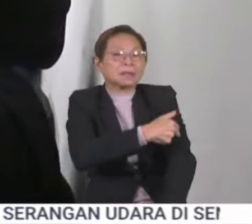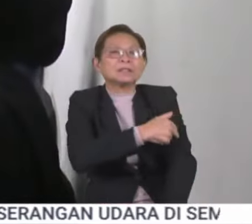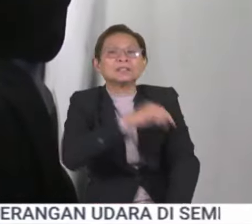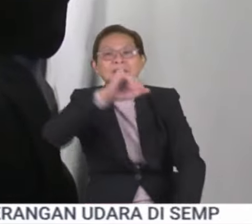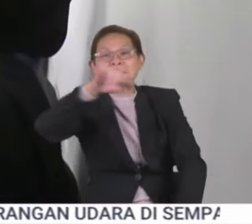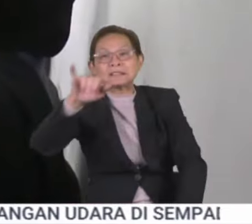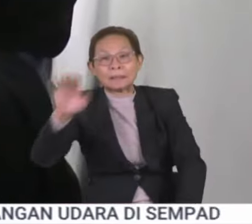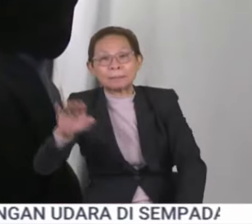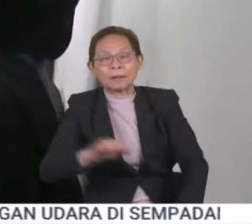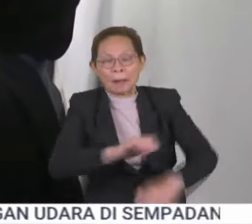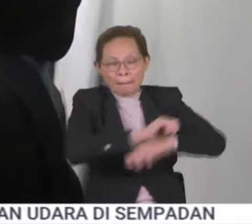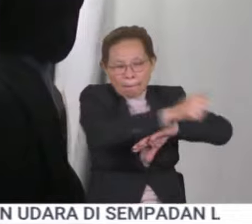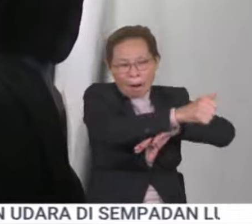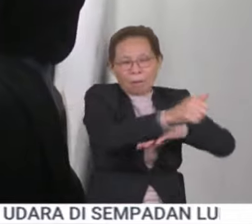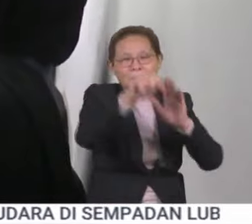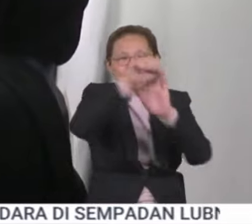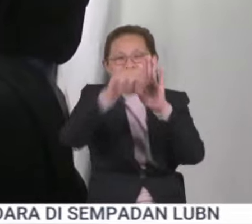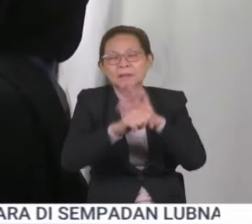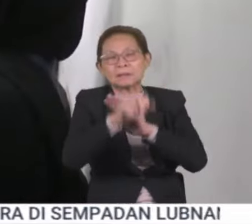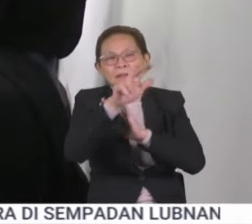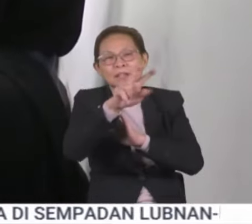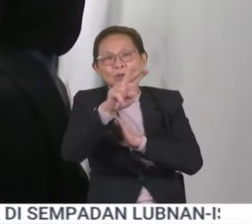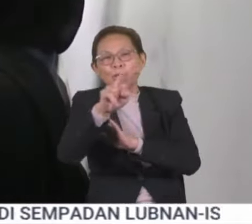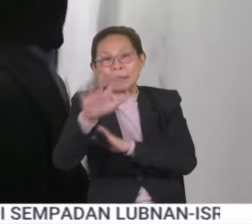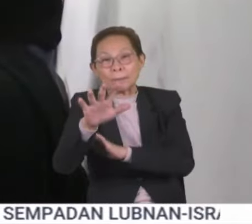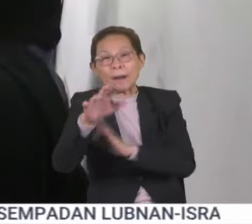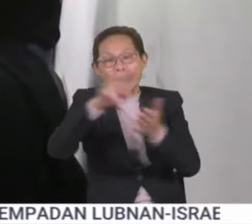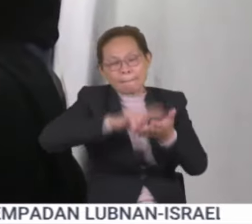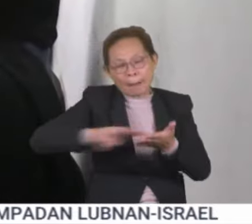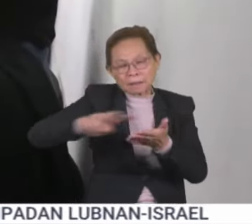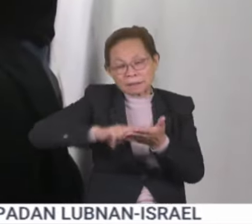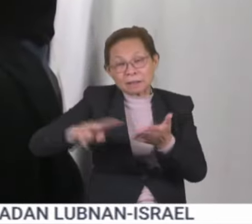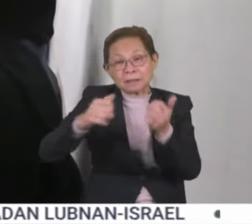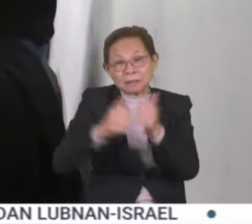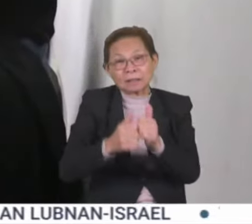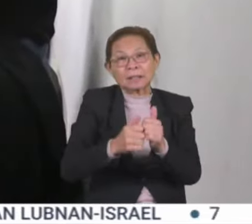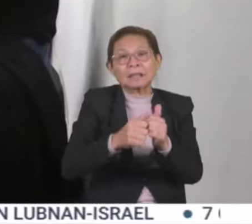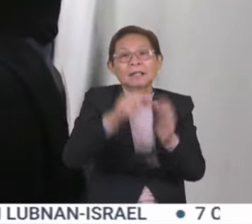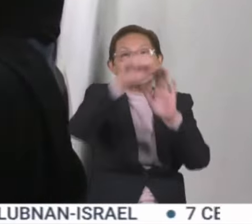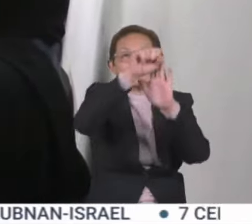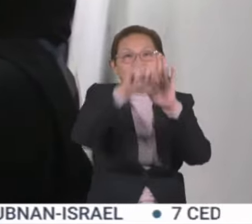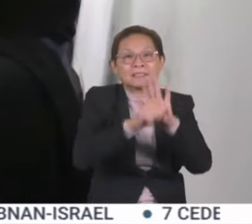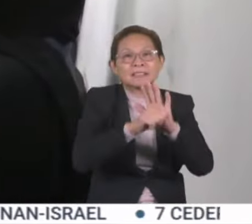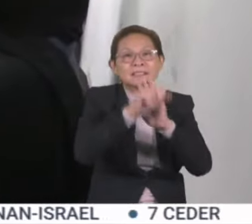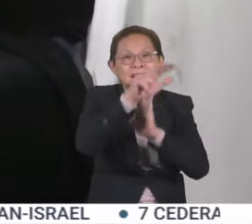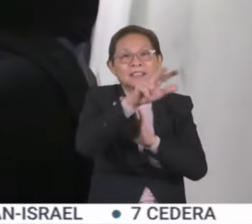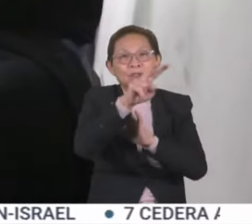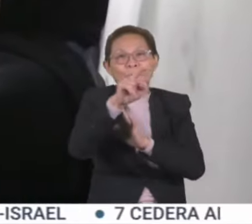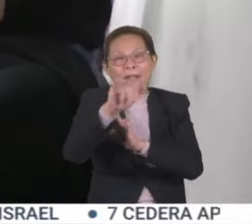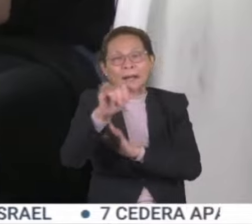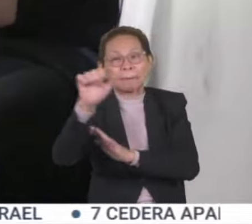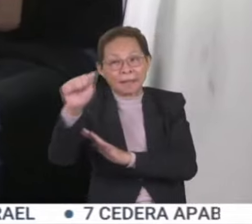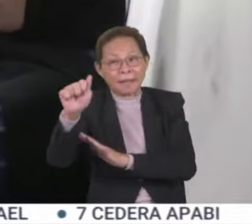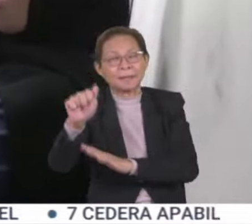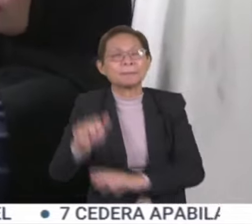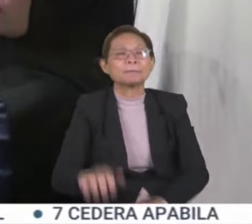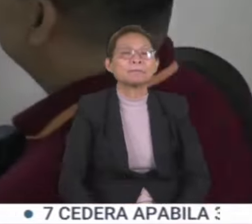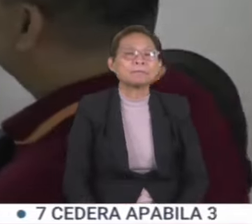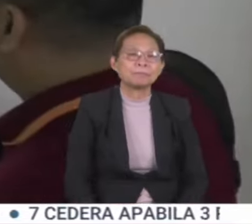pendakwaan dijalankan mengikut seksyen 325 dibaca bersama seksyen 326a kanun